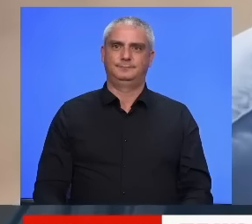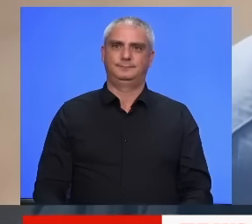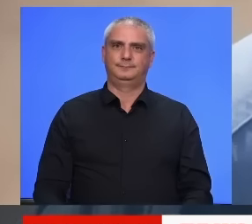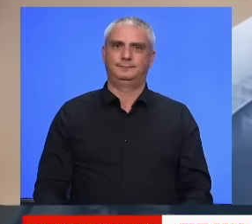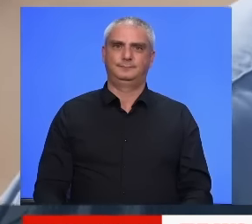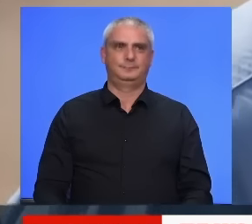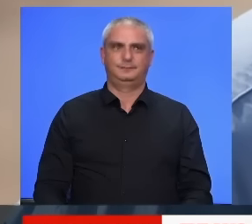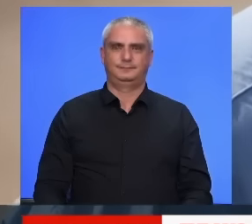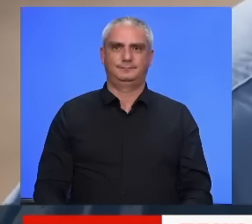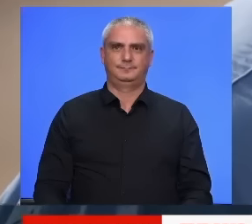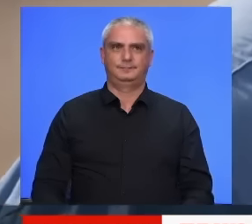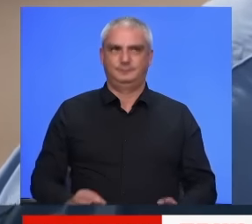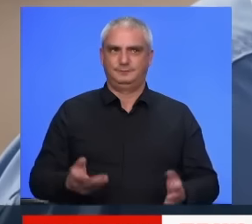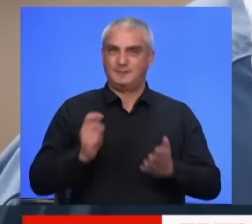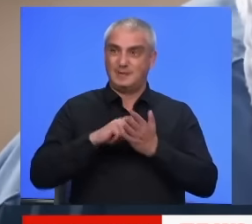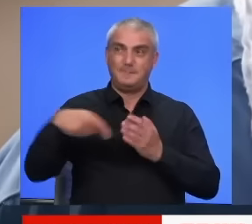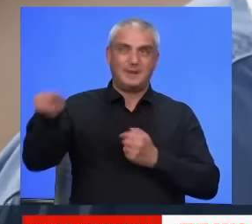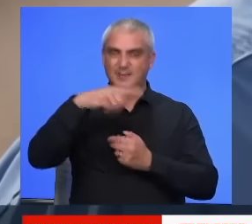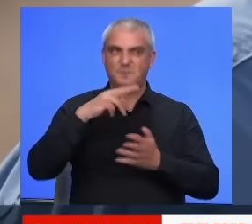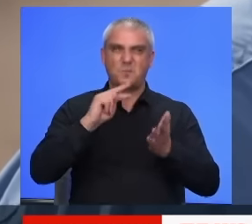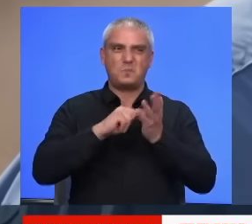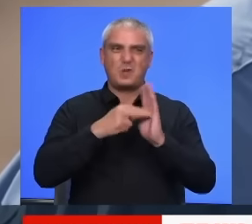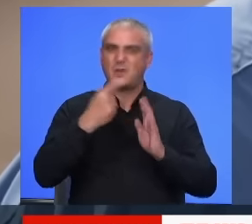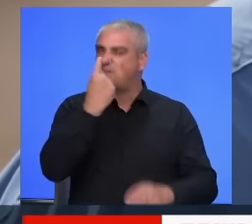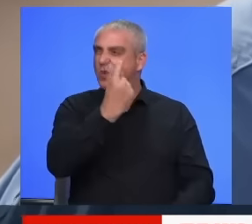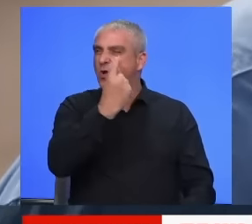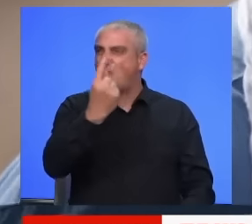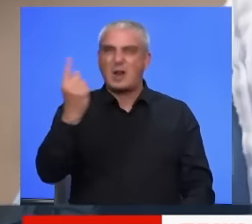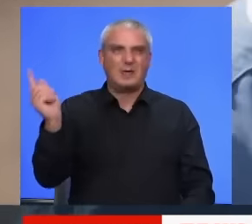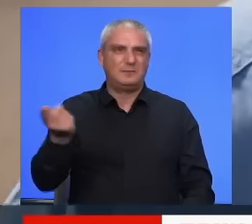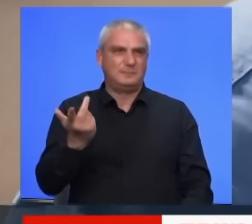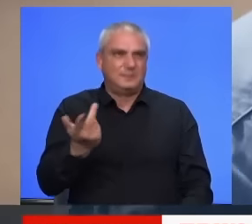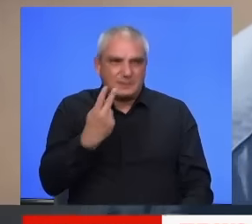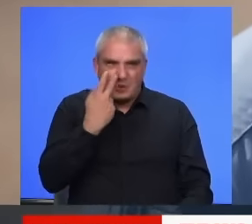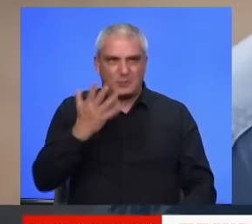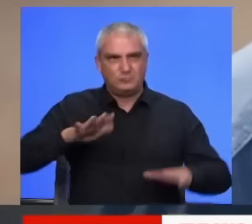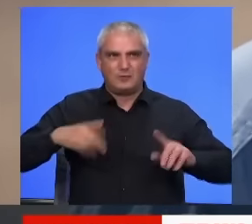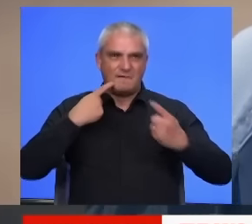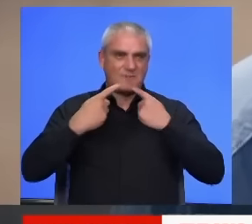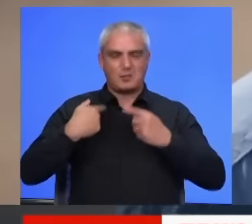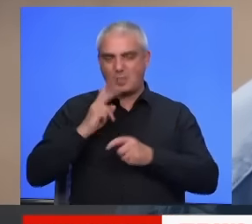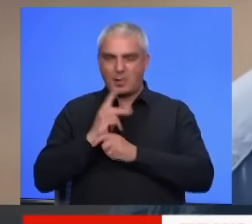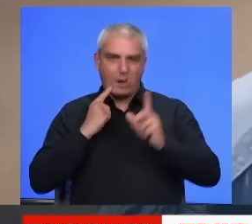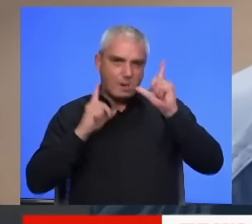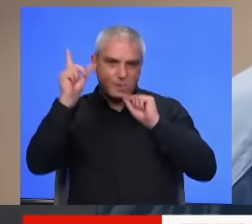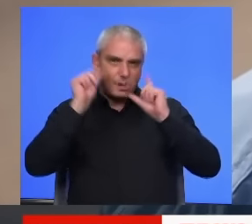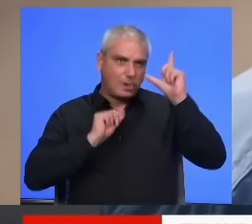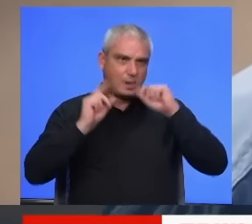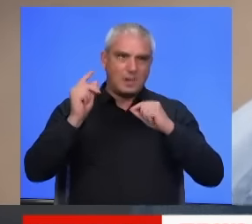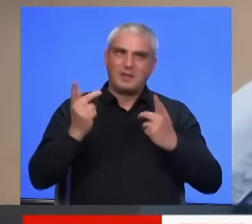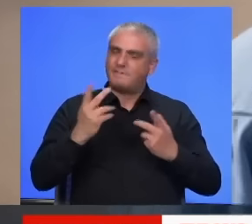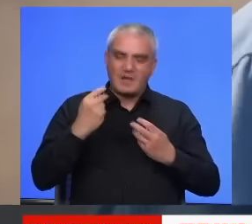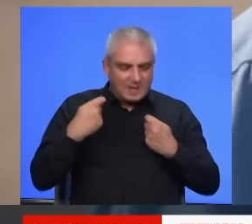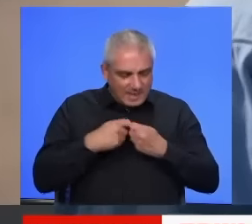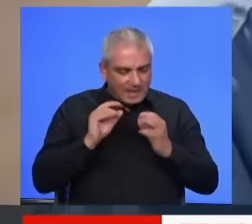באמת, בפקידים, פוליטיקאים אחד אחד, אתה רואה שיושבים בוועדות והשמור לי ושמור לך, יש שום דבר לגופו של